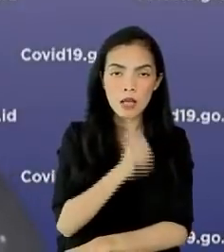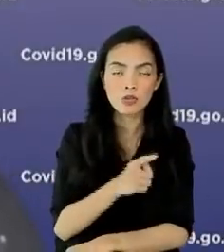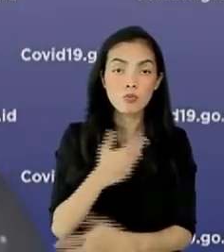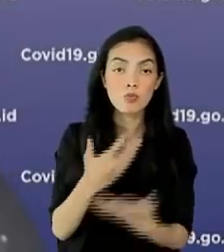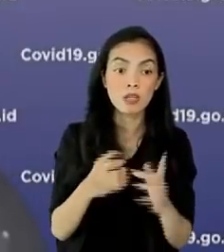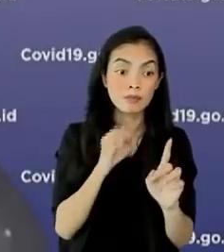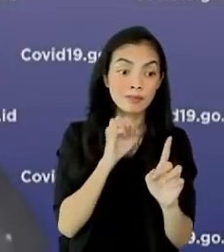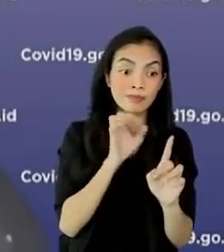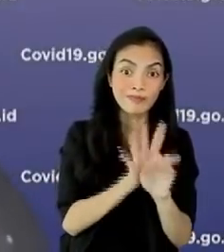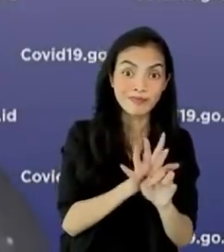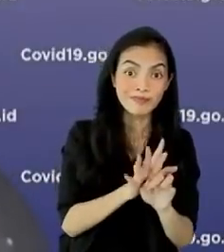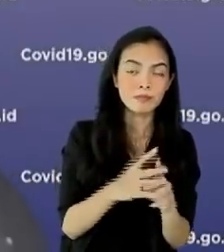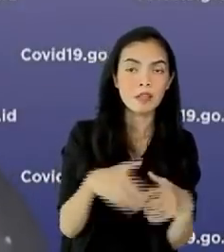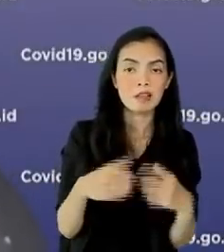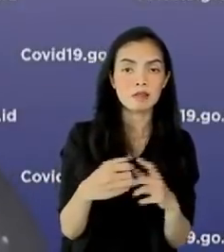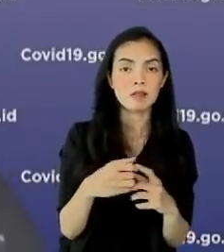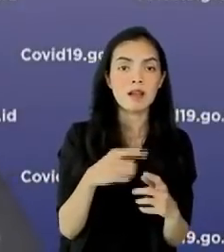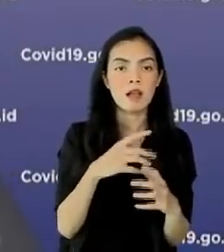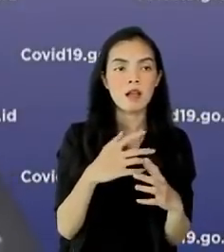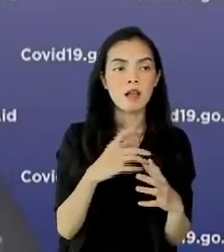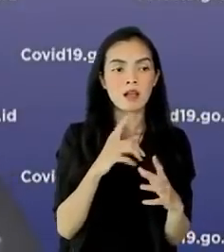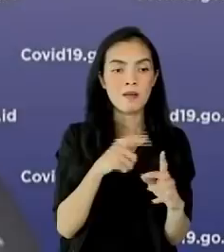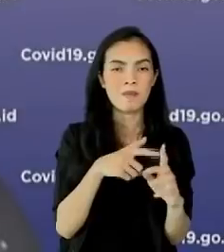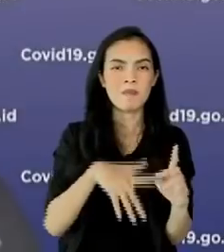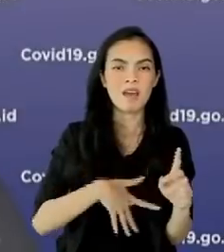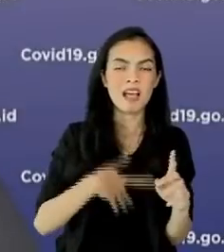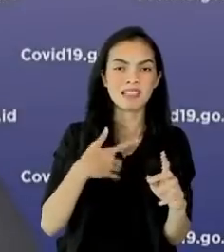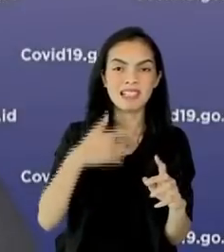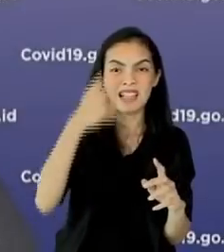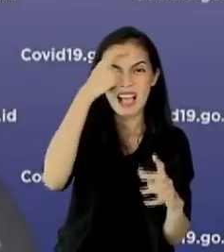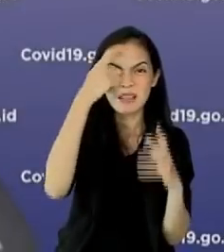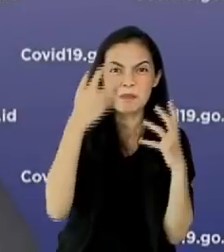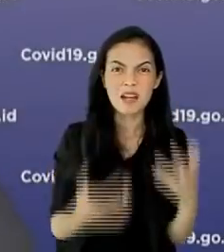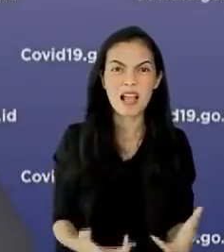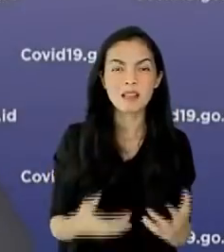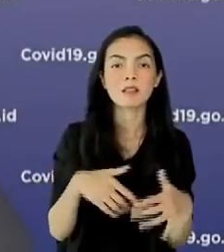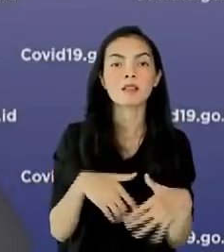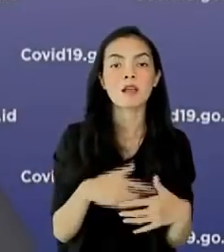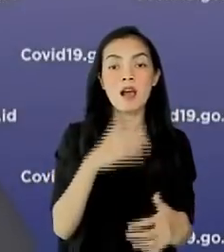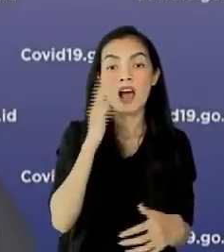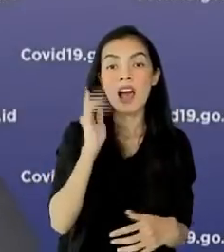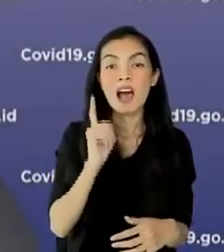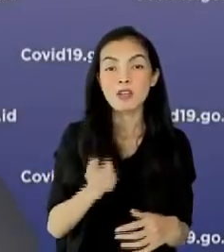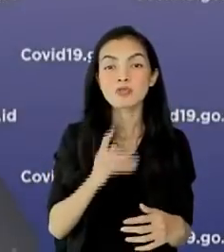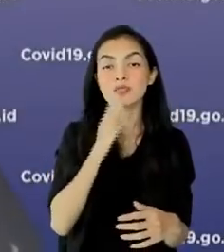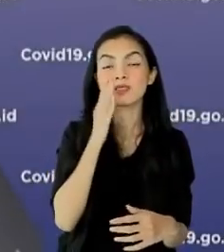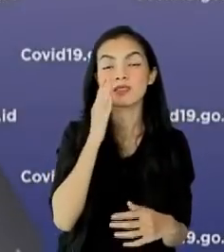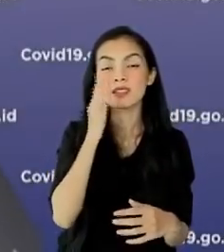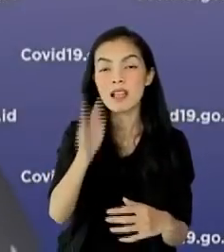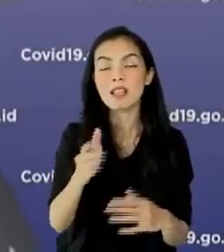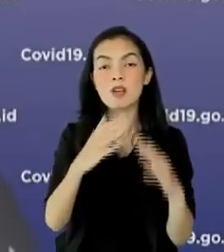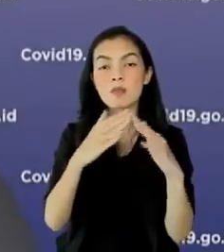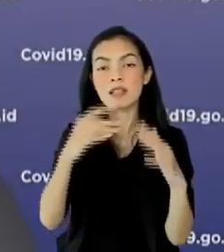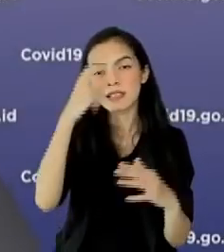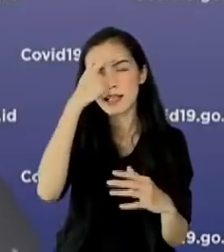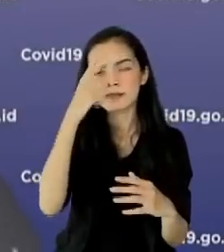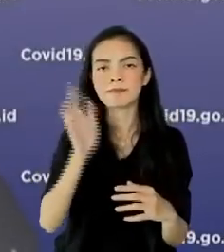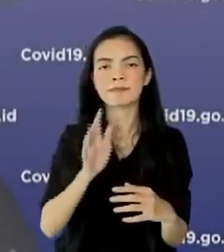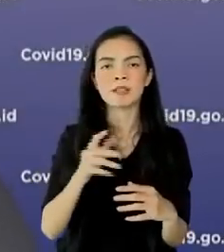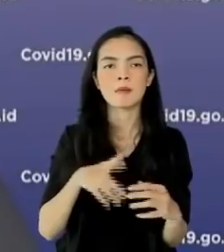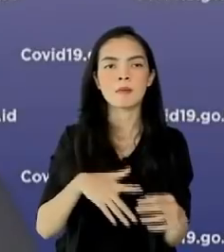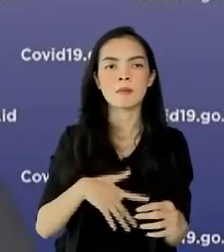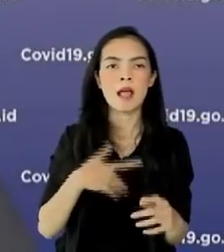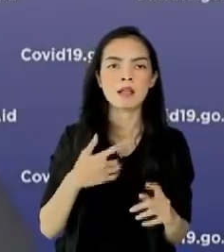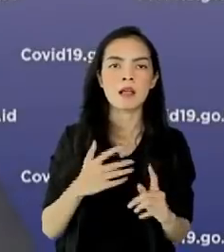kita terinfeksi, harapannya tidak akan menjadi gejala berat, apalagi kritis yang perlu ke rumah sakit. Kita akan lebih banyak terlindungi.